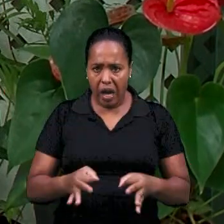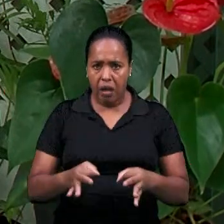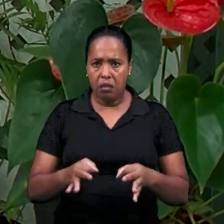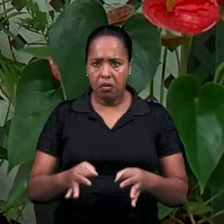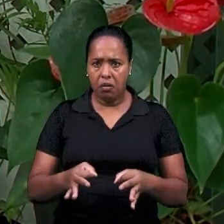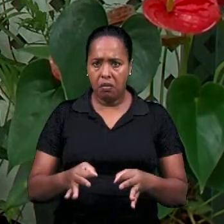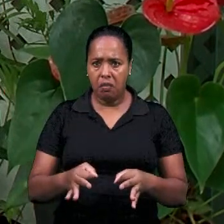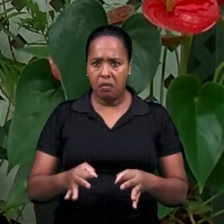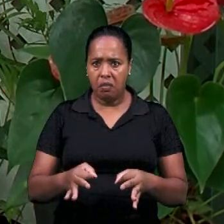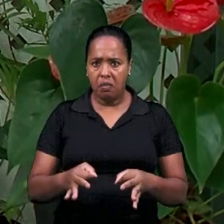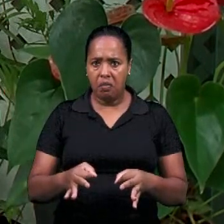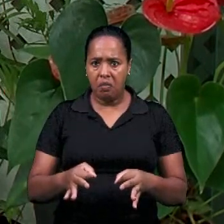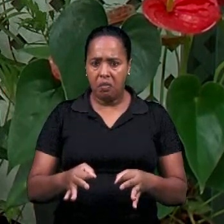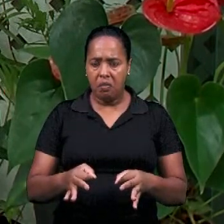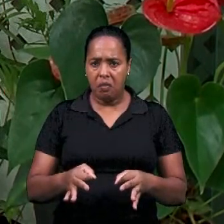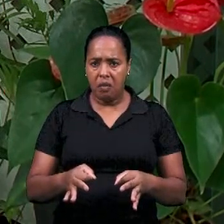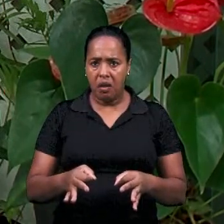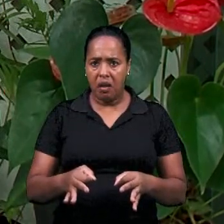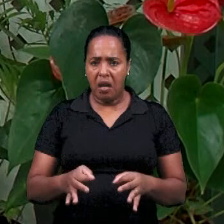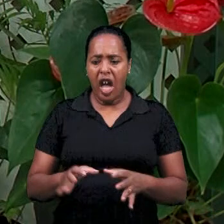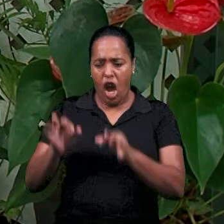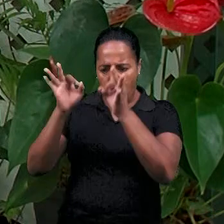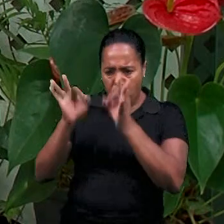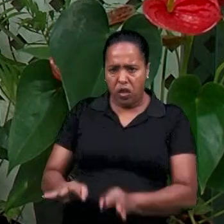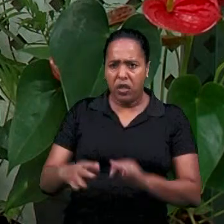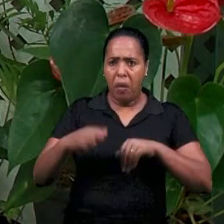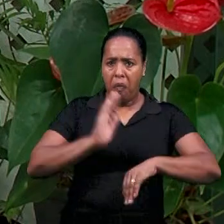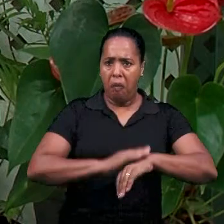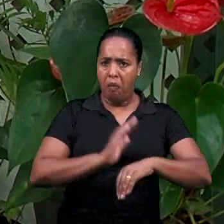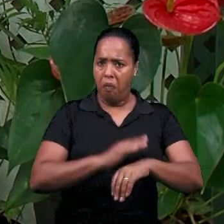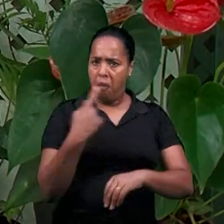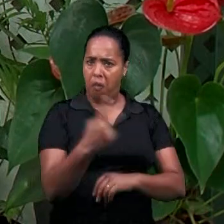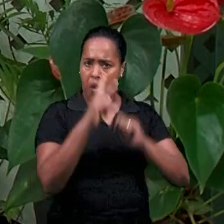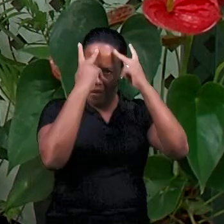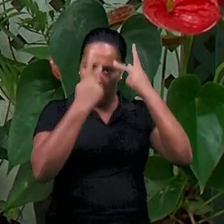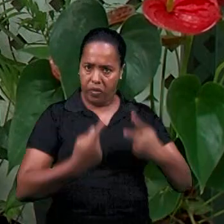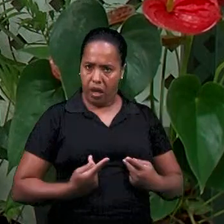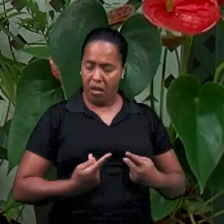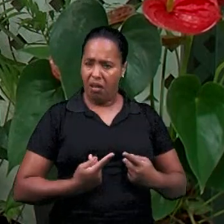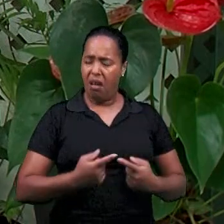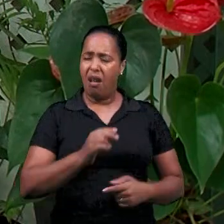bien. Ce sont des justificatifs de l'homme, des subterfuges de l'homme.